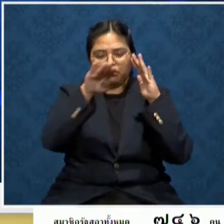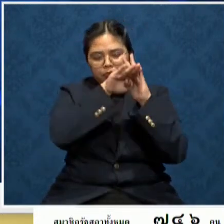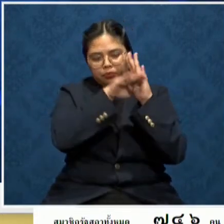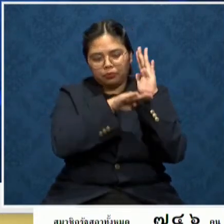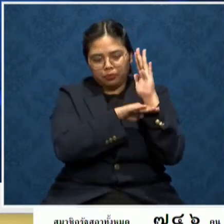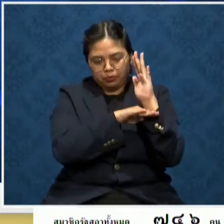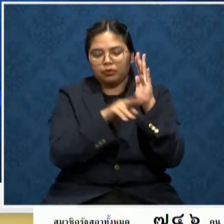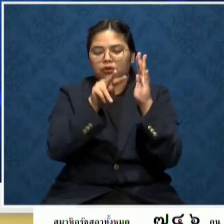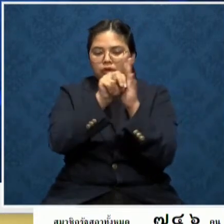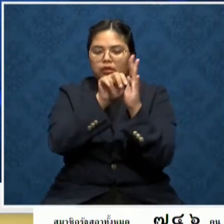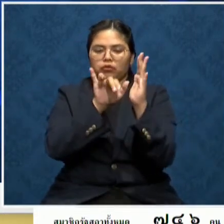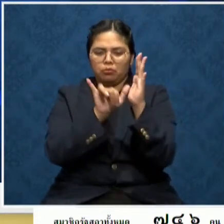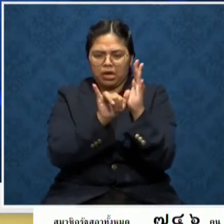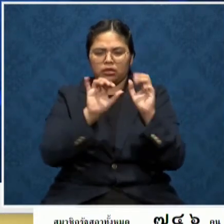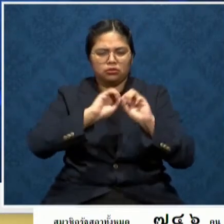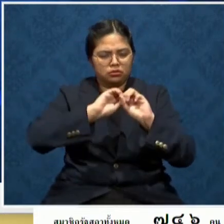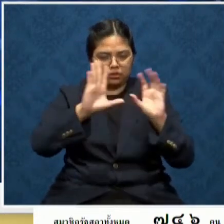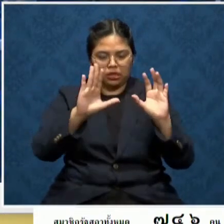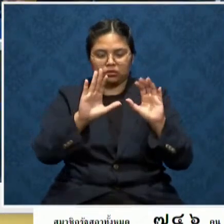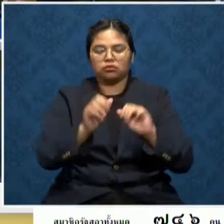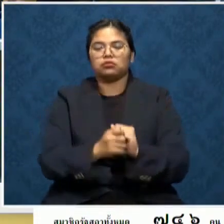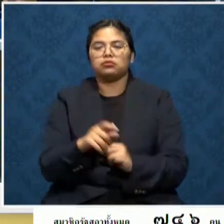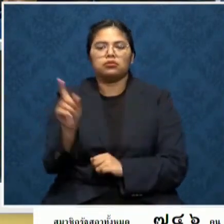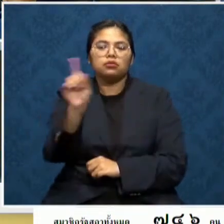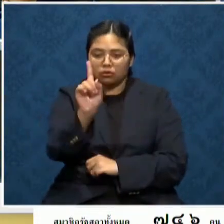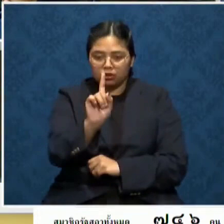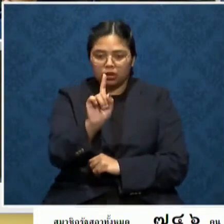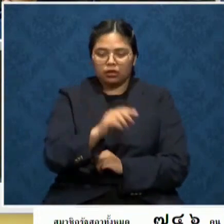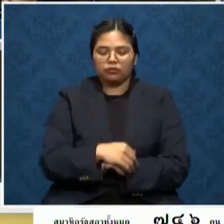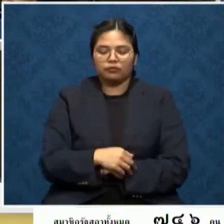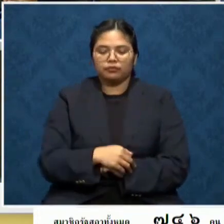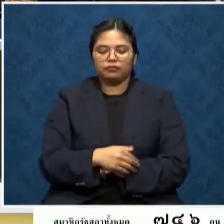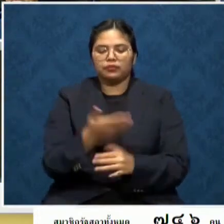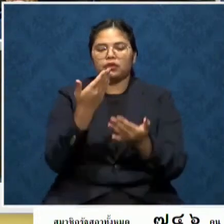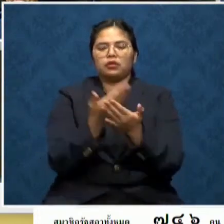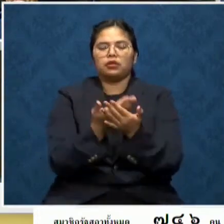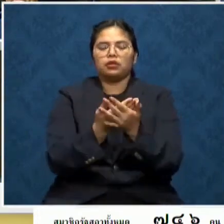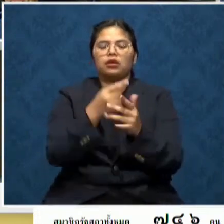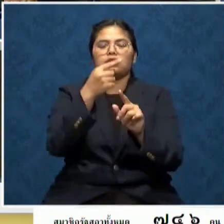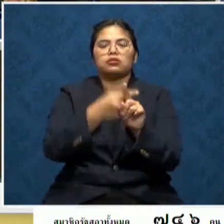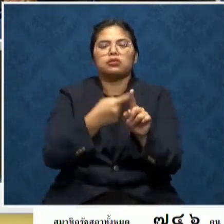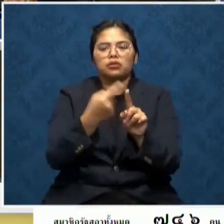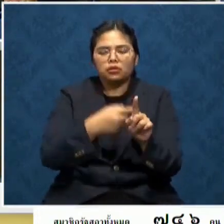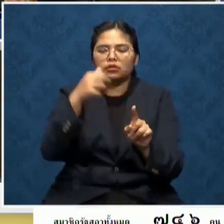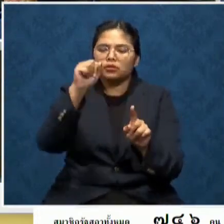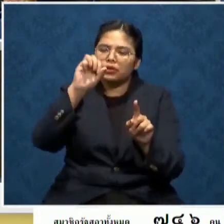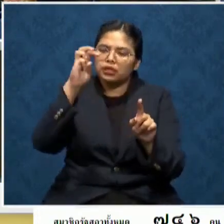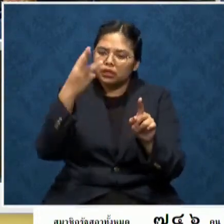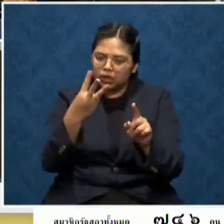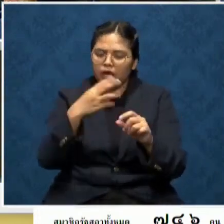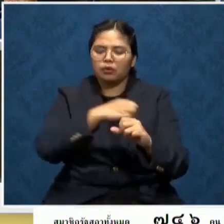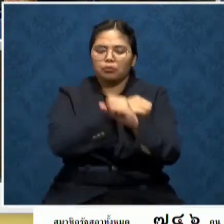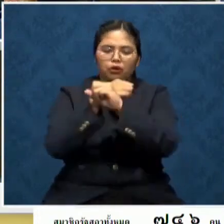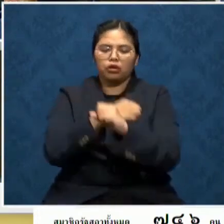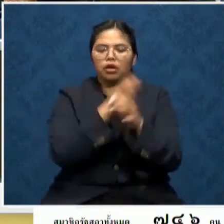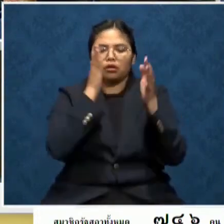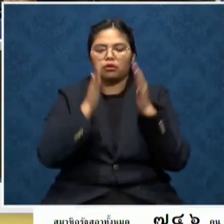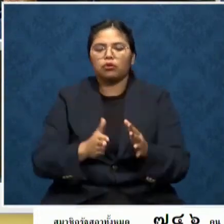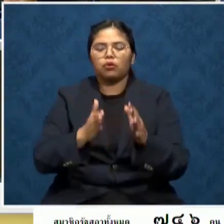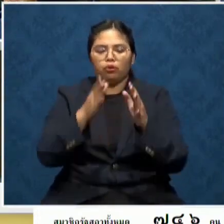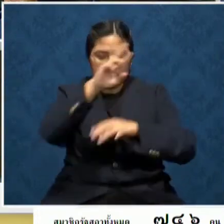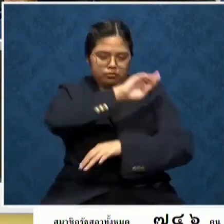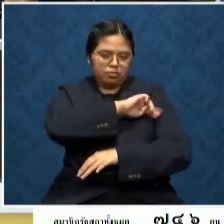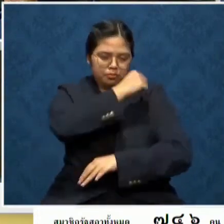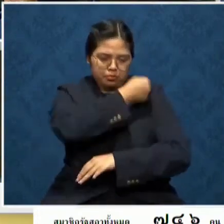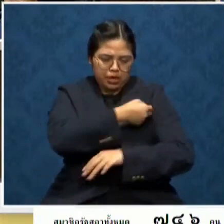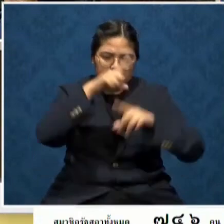ไปในโยบายของท่านปัหาท 2 คือเรื่องของค่าตอบแทนะสวัดีการ และกฎหมายคุมของ มุคลากรครัมีมคลาก